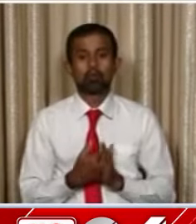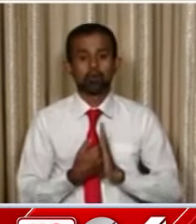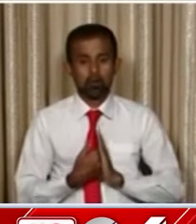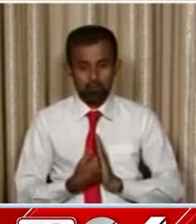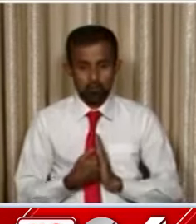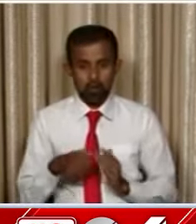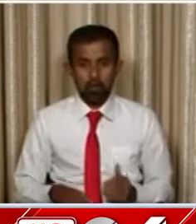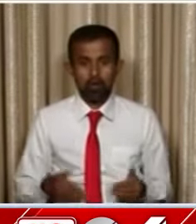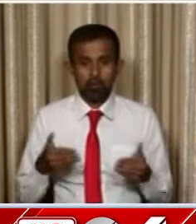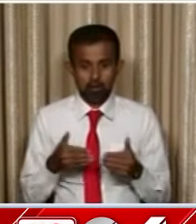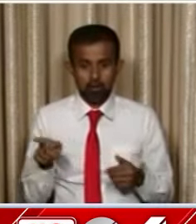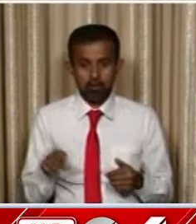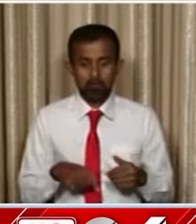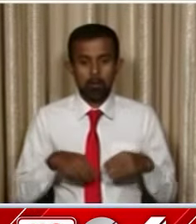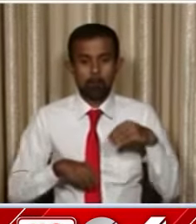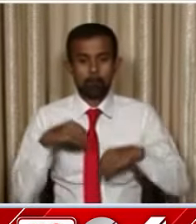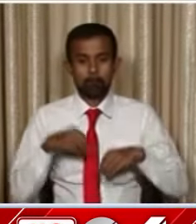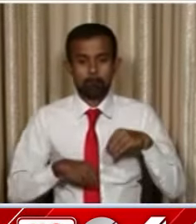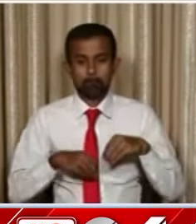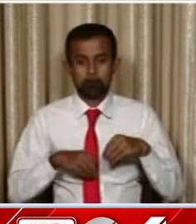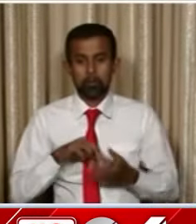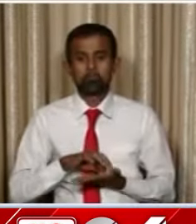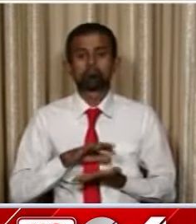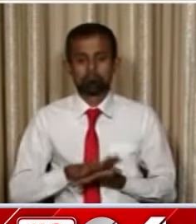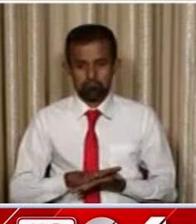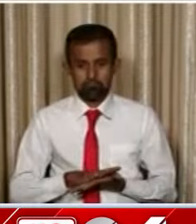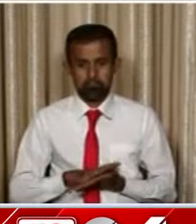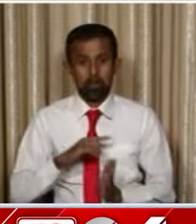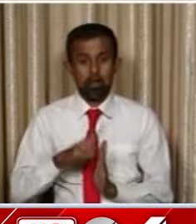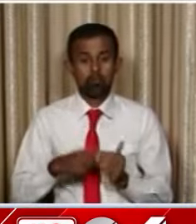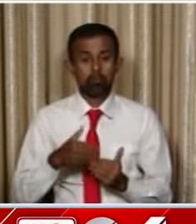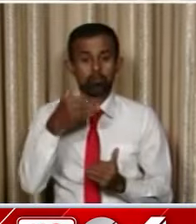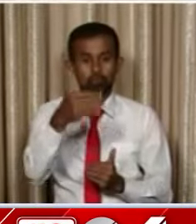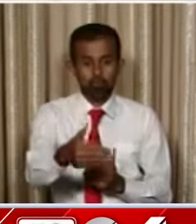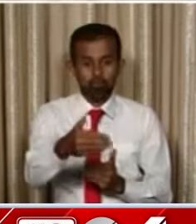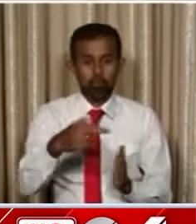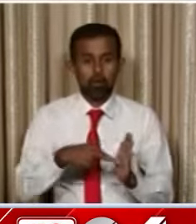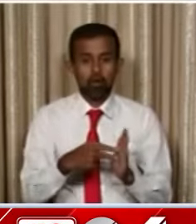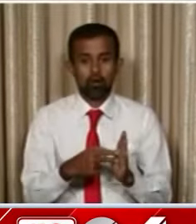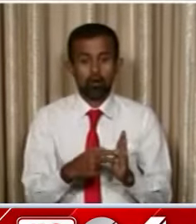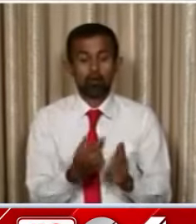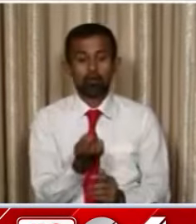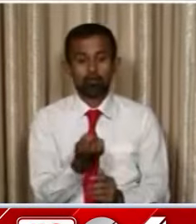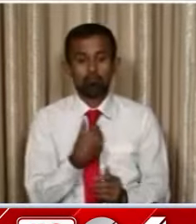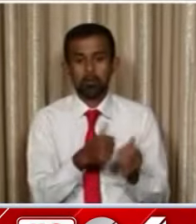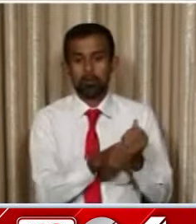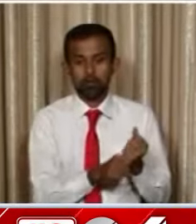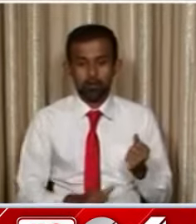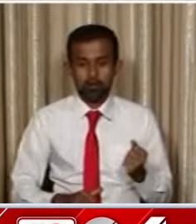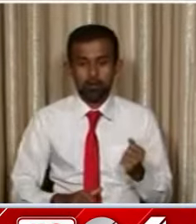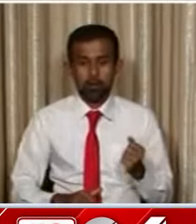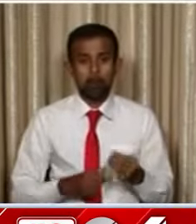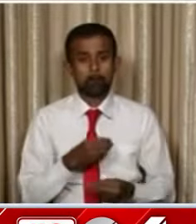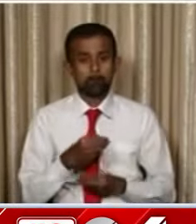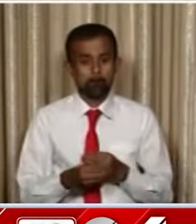අද දිනේ දේශපාලනයේ තීන්දුවක් ගන්නෙමි. රටේ අනාගතය වෙනුවෙන් රටේ ආර්ථිකය වෙනුවෙන් මා නියෝජනය කරන